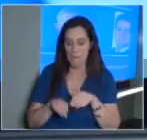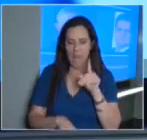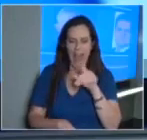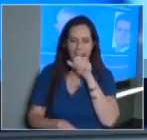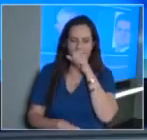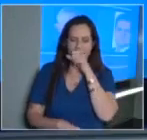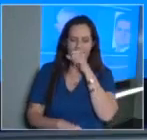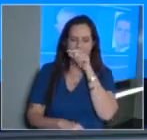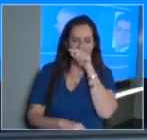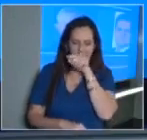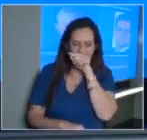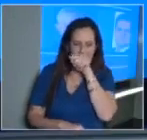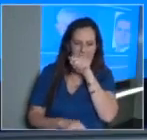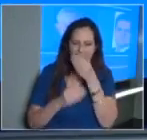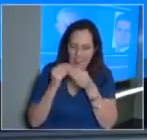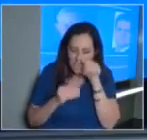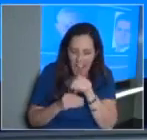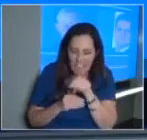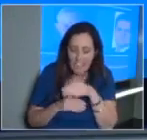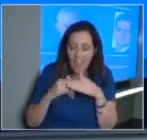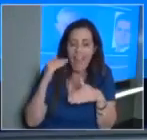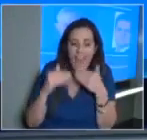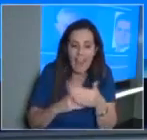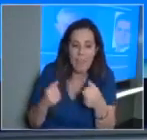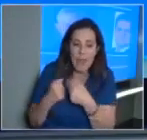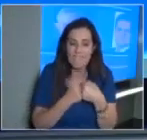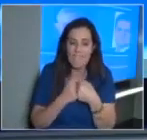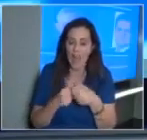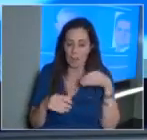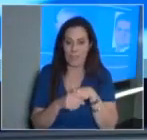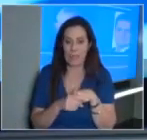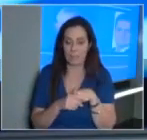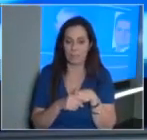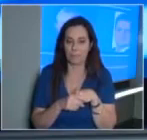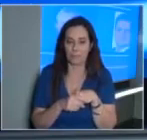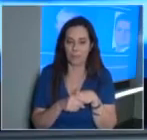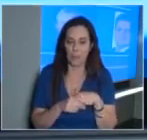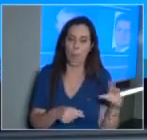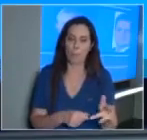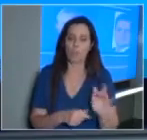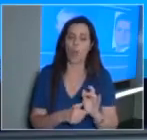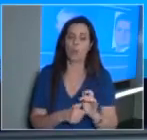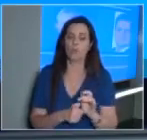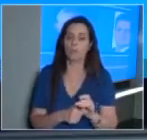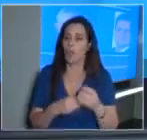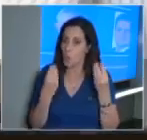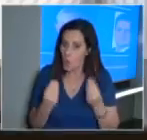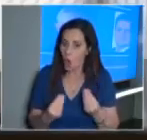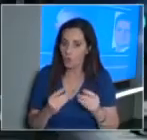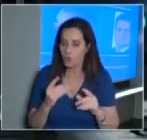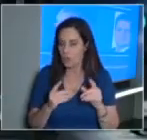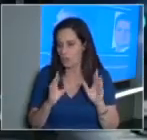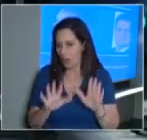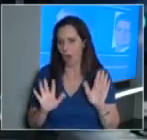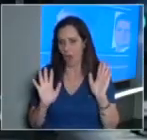אבל זה הצעד הזה בא אחרי מאבק פנים אופוזיציוני, טוב שזה היה